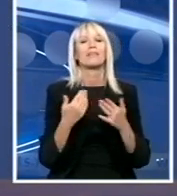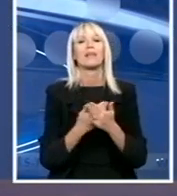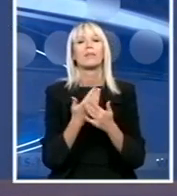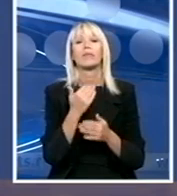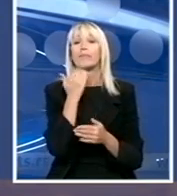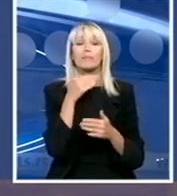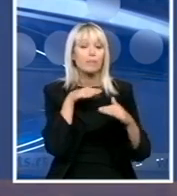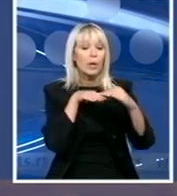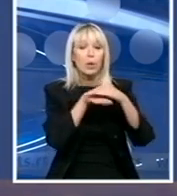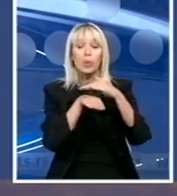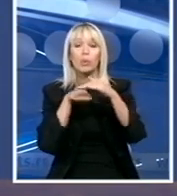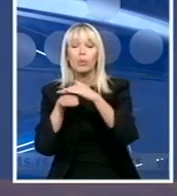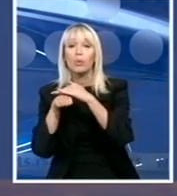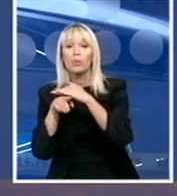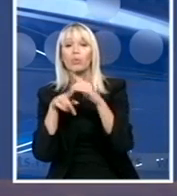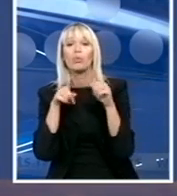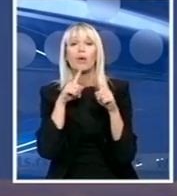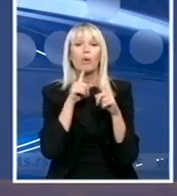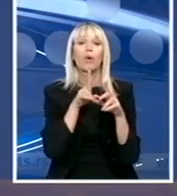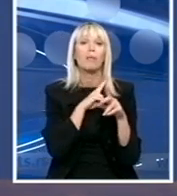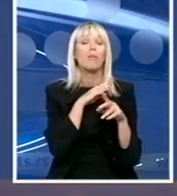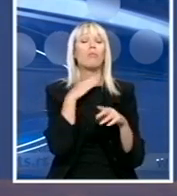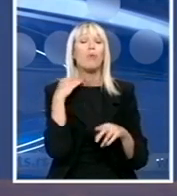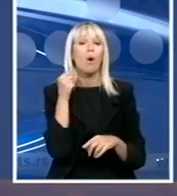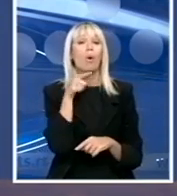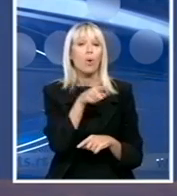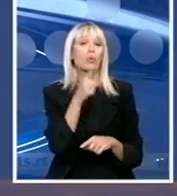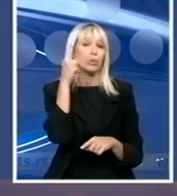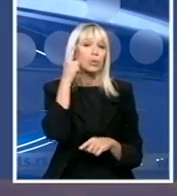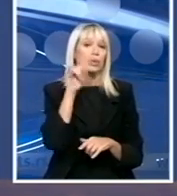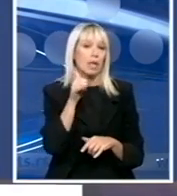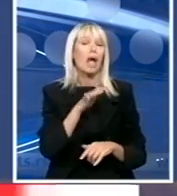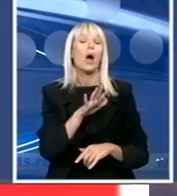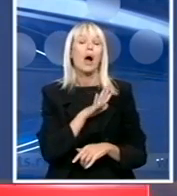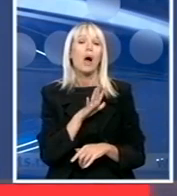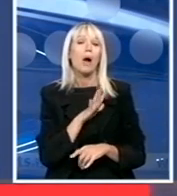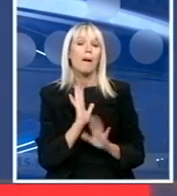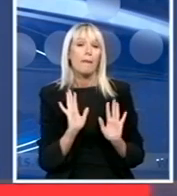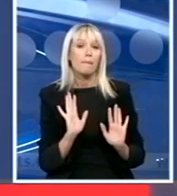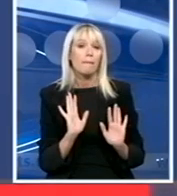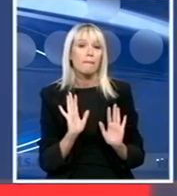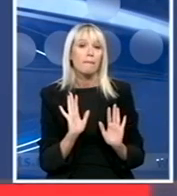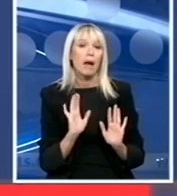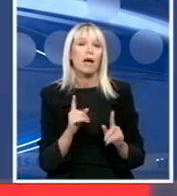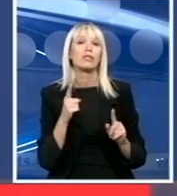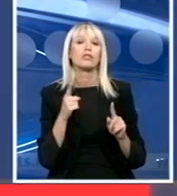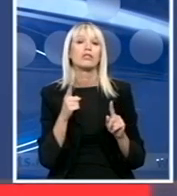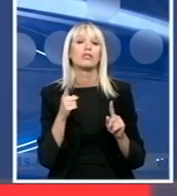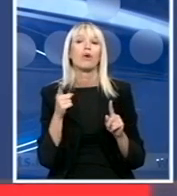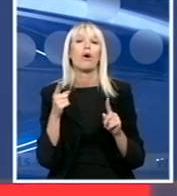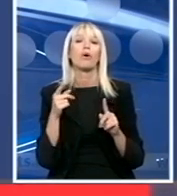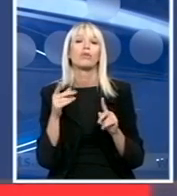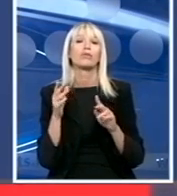zatvoreni prostor gde se okuplja veći broj ljudi predstavlja značajan faktor rizika u poređenju sa otvorenim